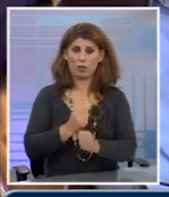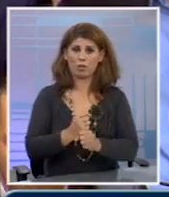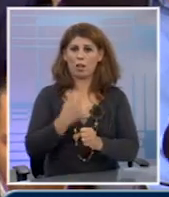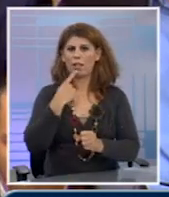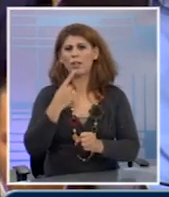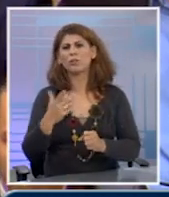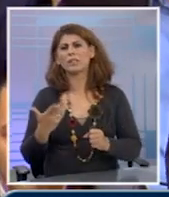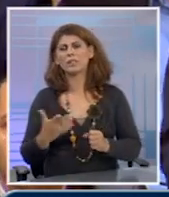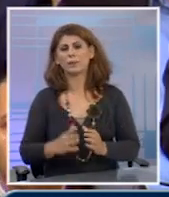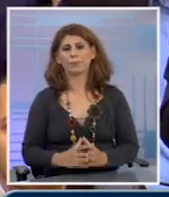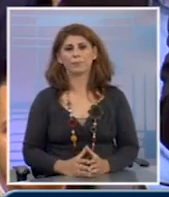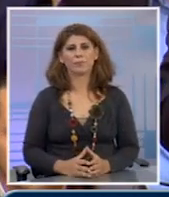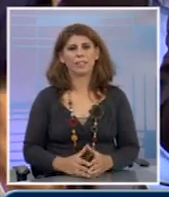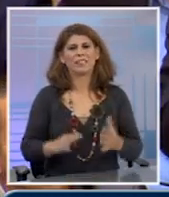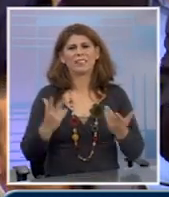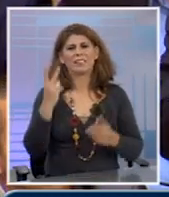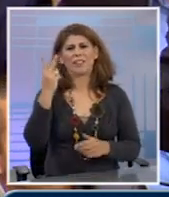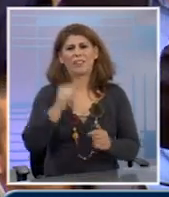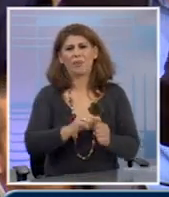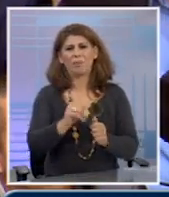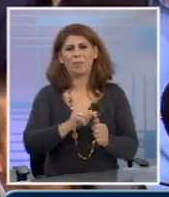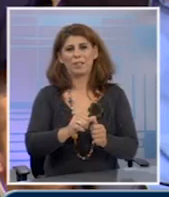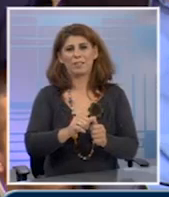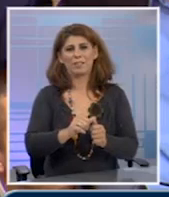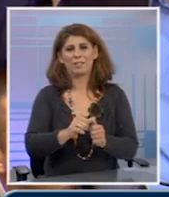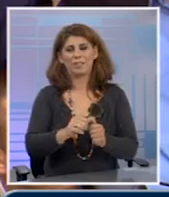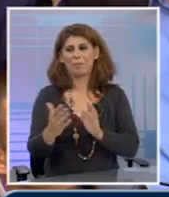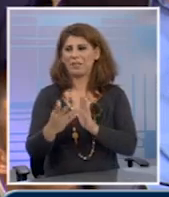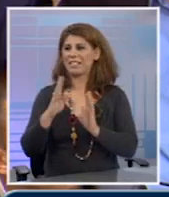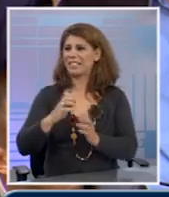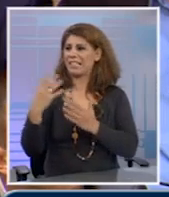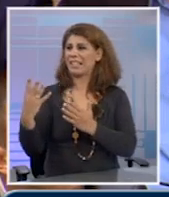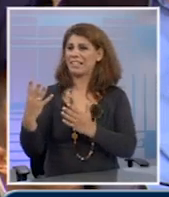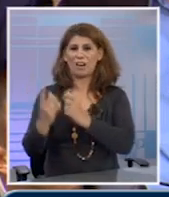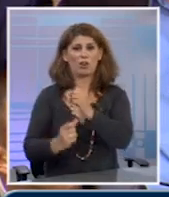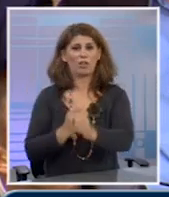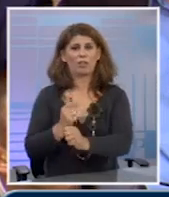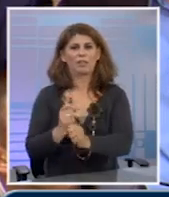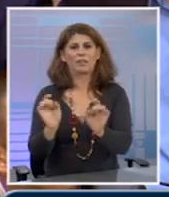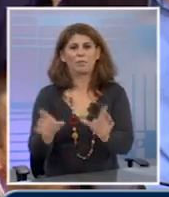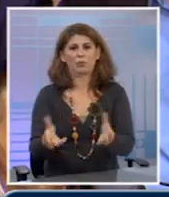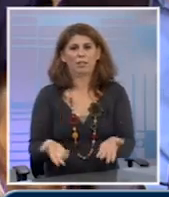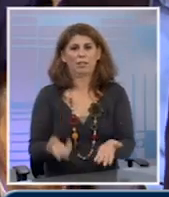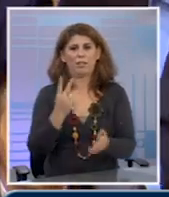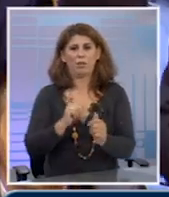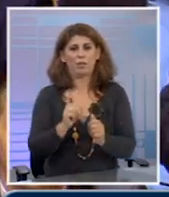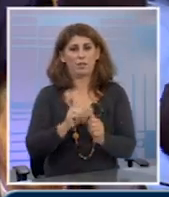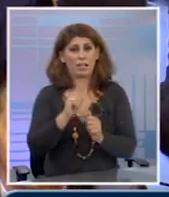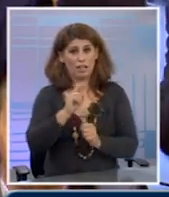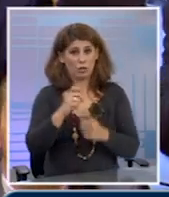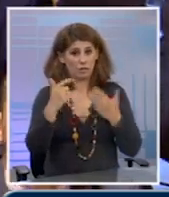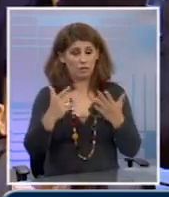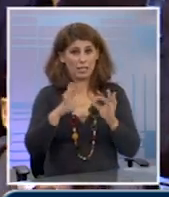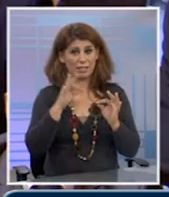του πούμε το εξής τι είναι δύο μήνες μπροστά σε σε 99 χρόνια ένα τίποτε στις 27